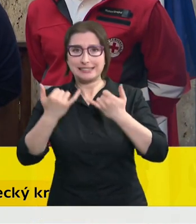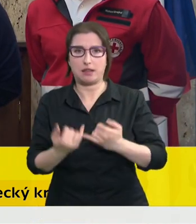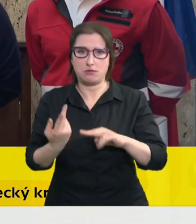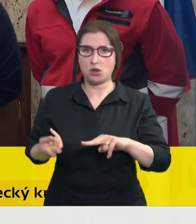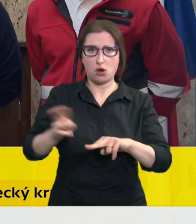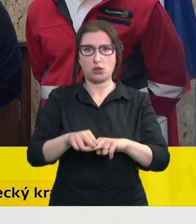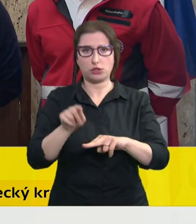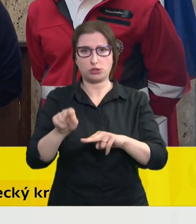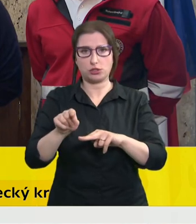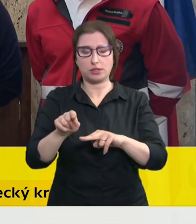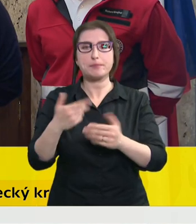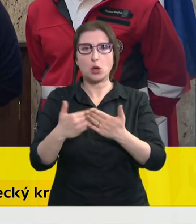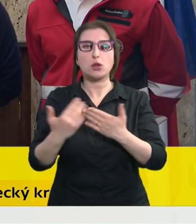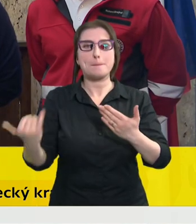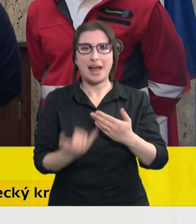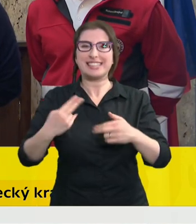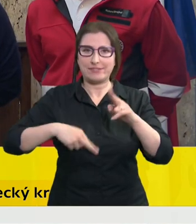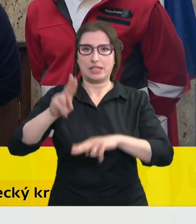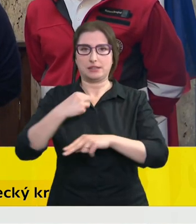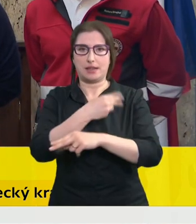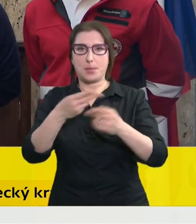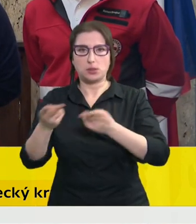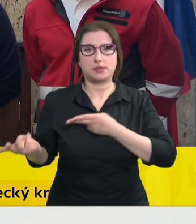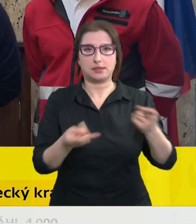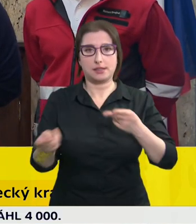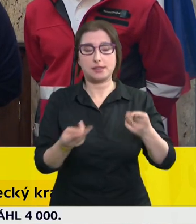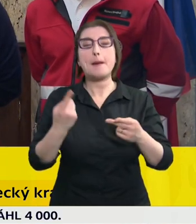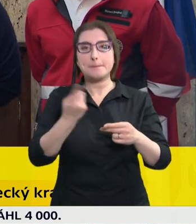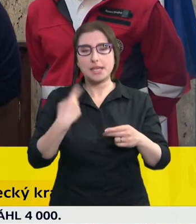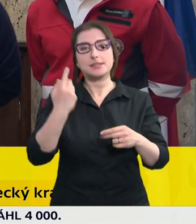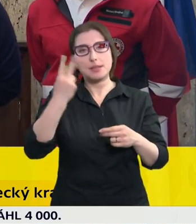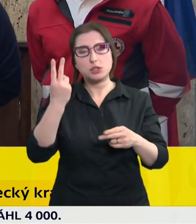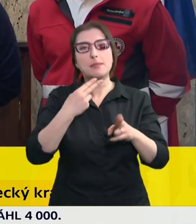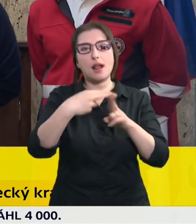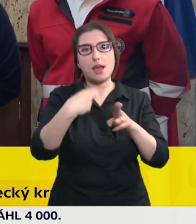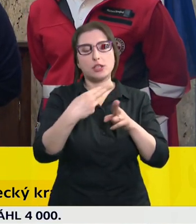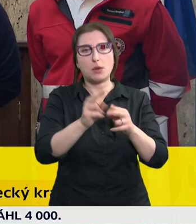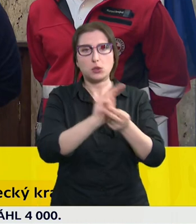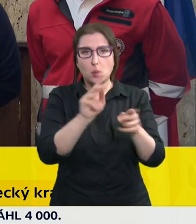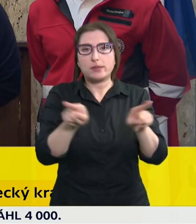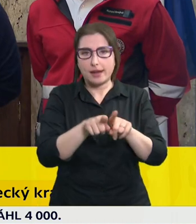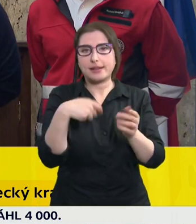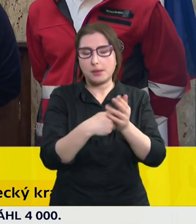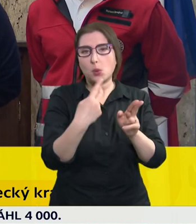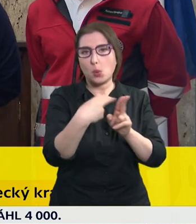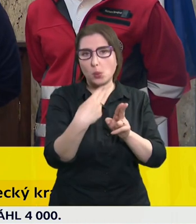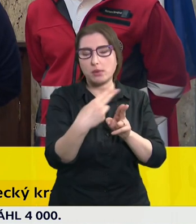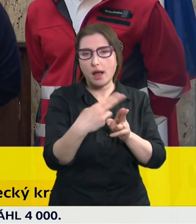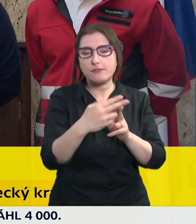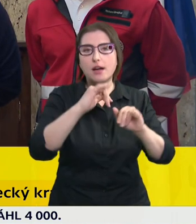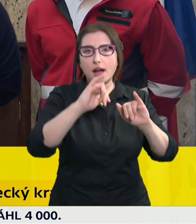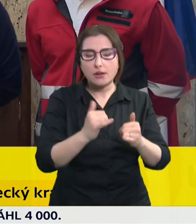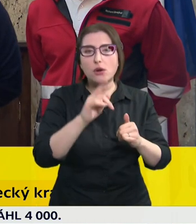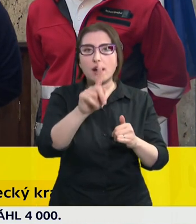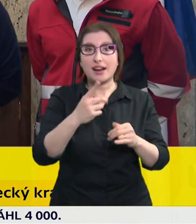upravujeme podle toho náš léčebný postup, nicméně virus se chová nepochybně jinak, zasahuje mladší populaci a i ta